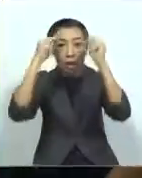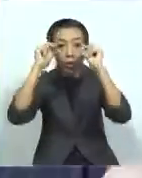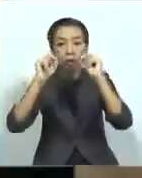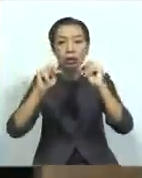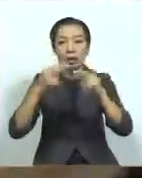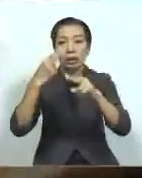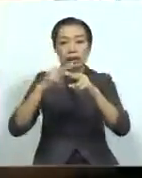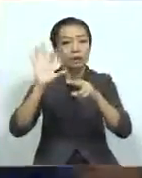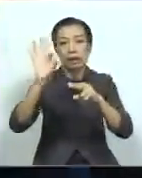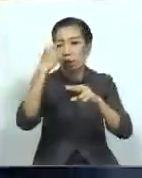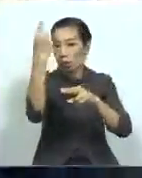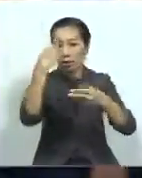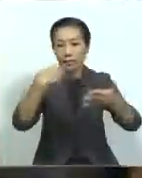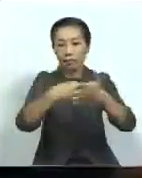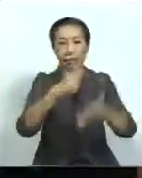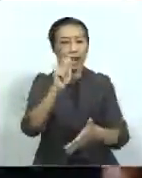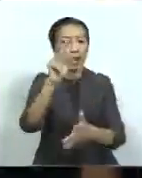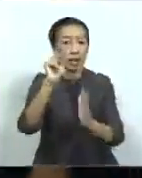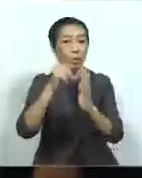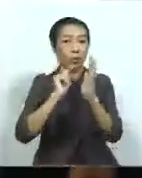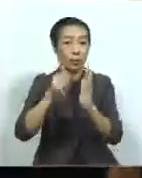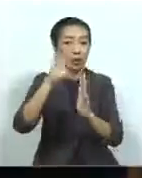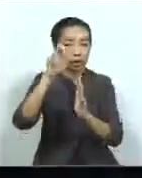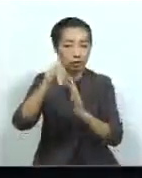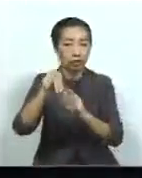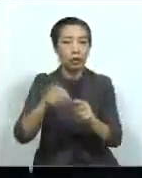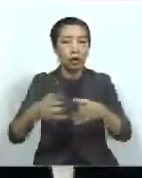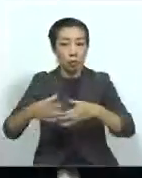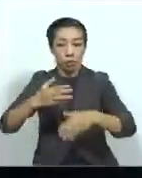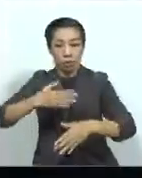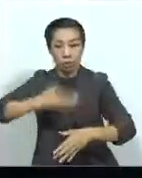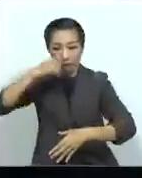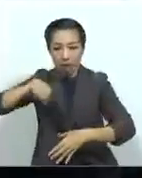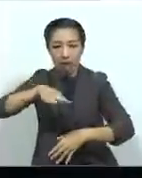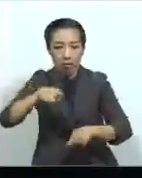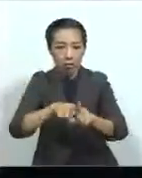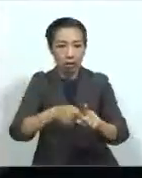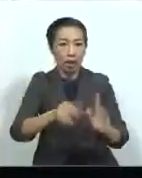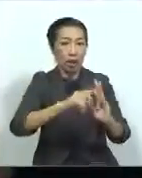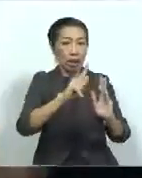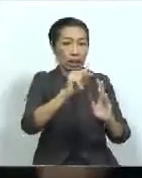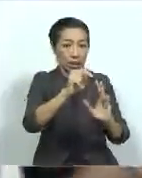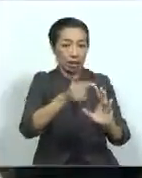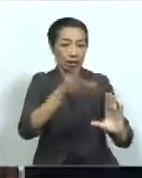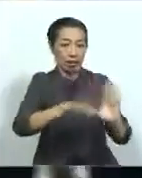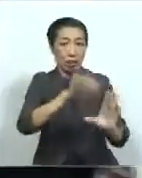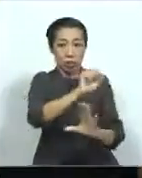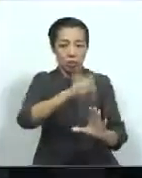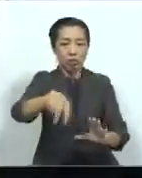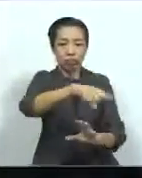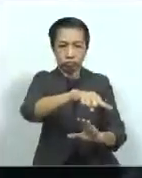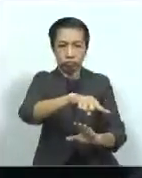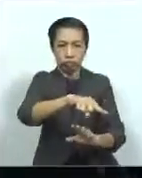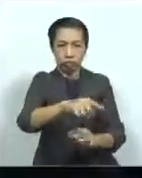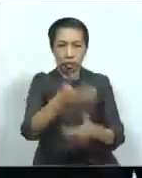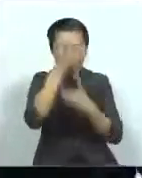เดียวเช่นเดียวกันนะคะแล้วก็บอกว่าพรรคภูมิใจไทยเนี่ยให้ความสำคัญกับการลงสมัครส.ส.เขตเพราะว่าเป็นที่มาของ